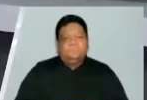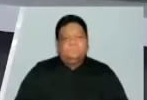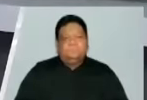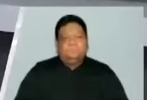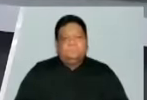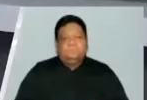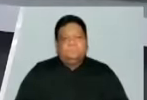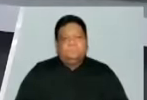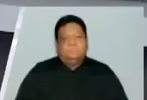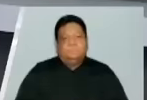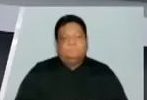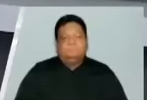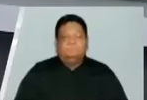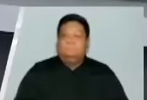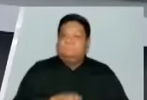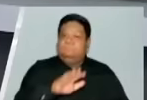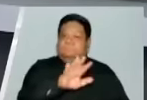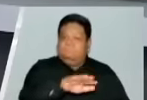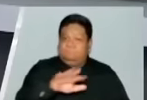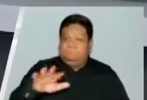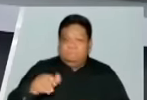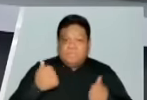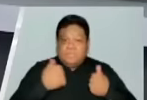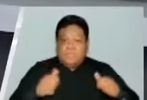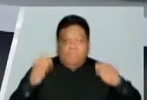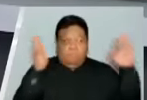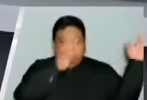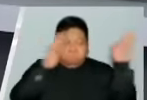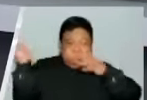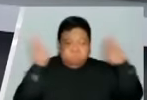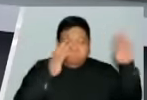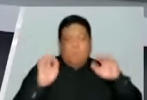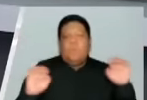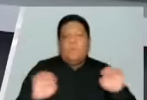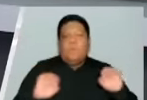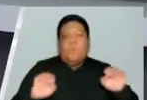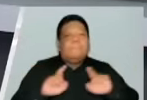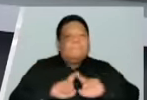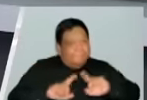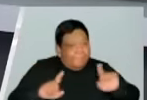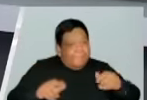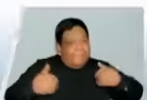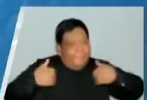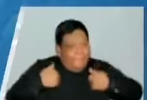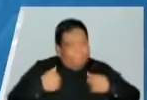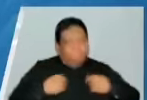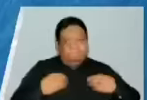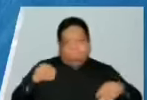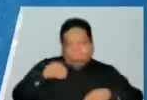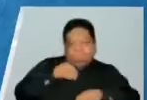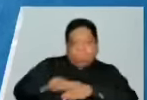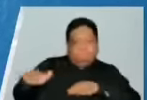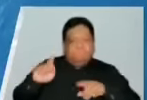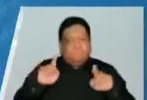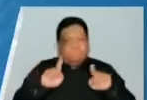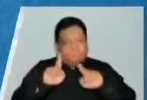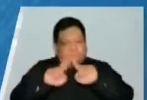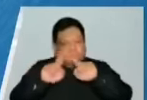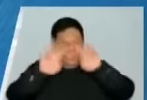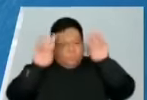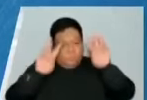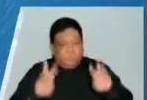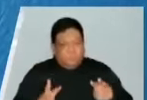Mga kapuso, walang bagyo pero tatlong mga weather system ang iiral at makakaapekto sa bansa. Hindi na lang yan Amihan